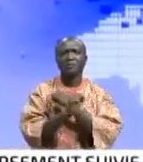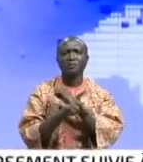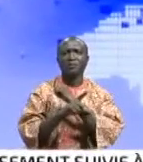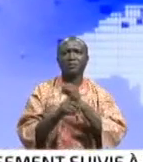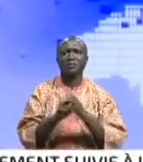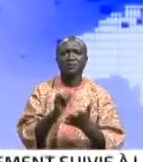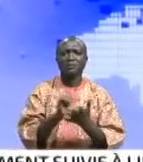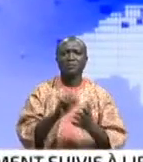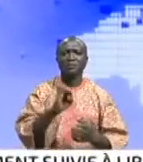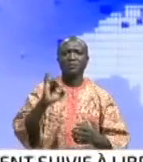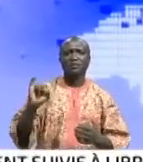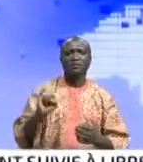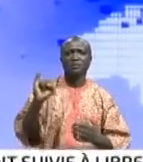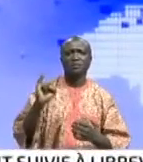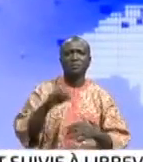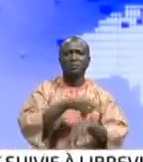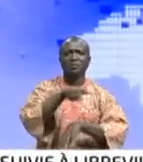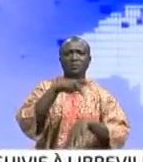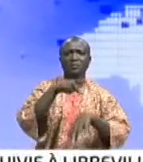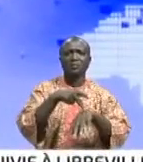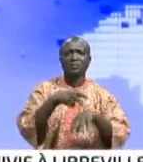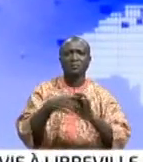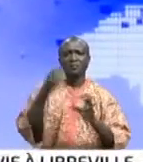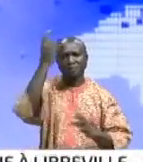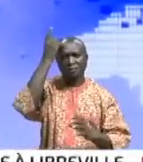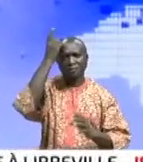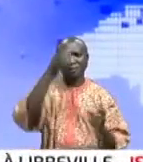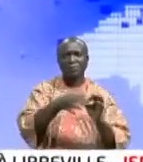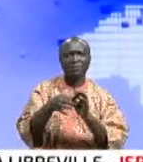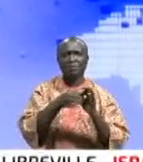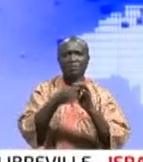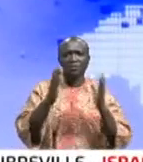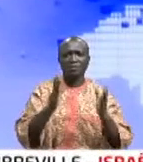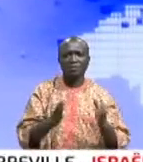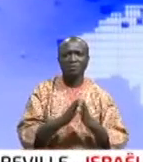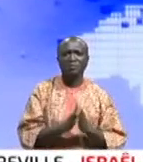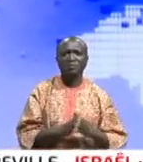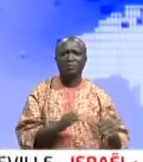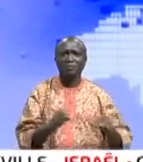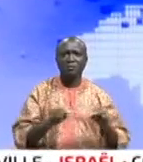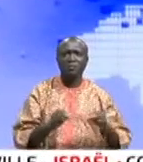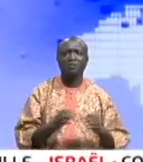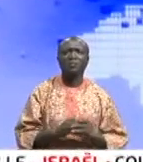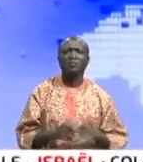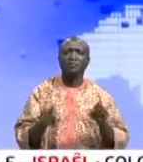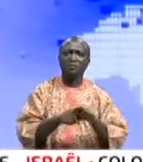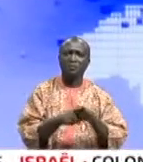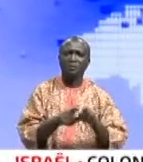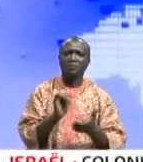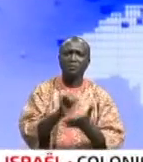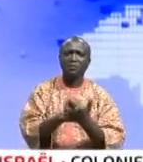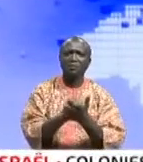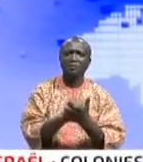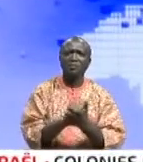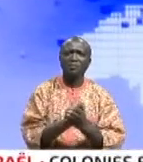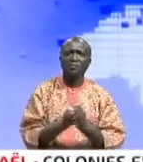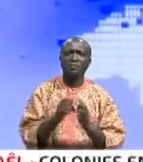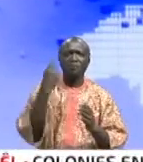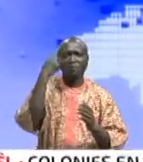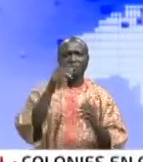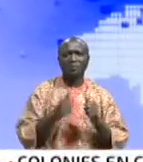à la préfecture de Dakar sont au coordonnateur soutient qu'en procédant ainsi la coalition se conforme à la Constitution du